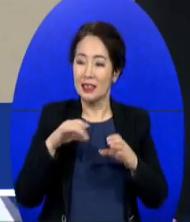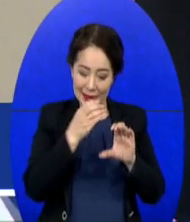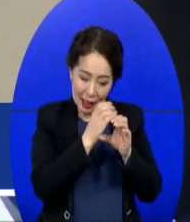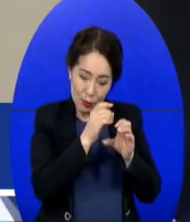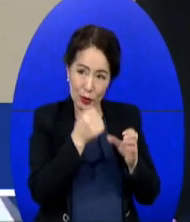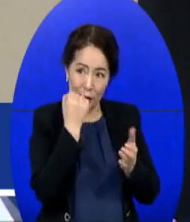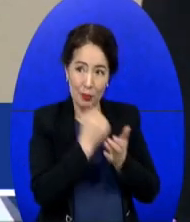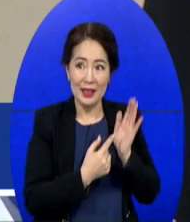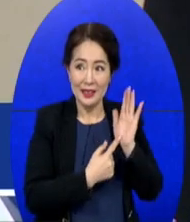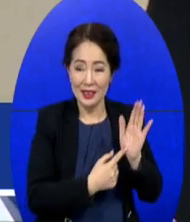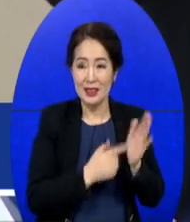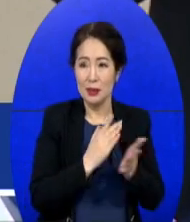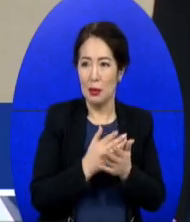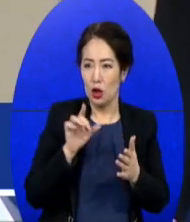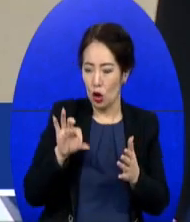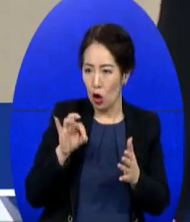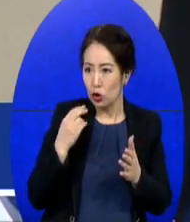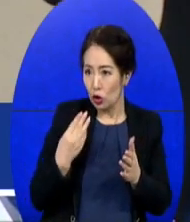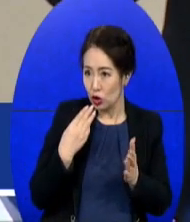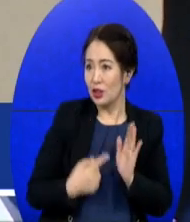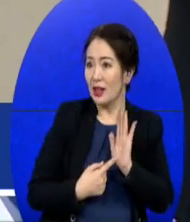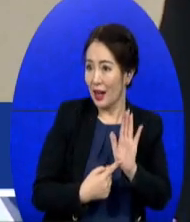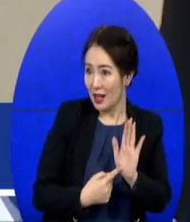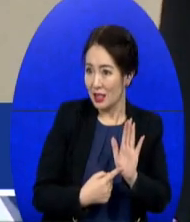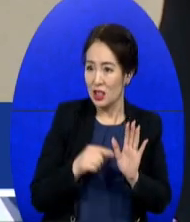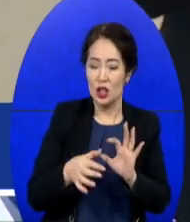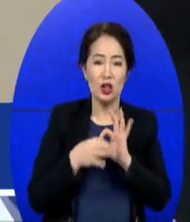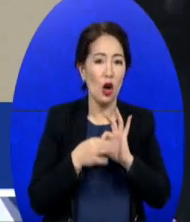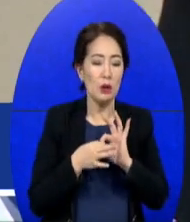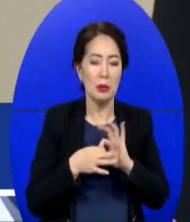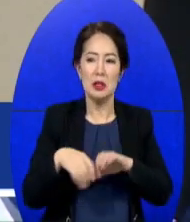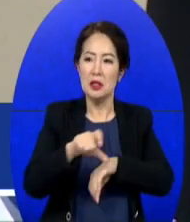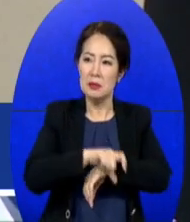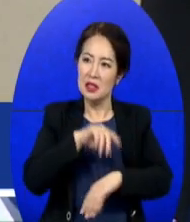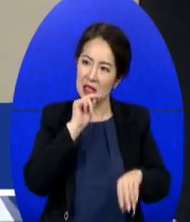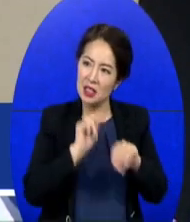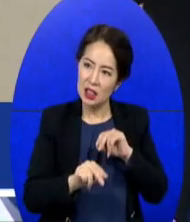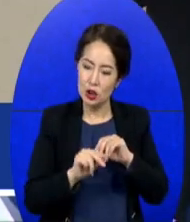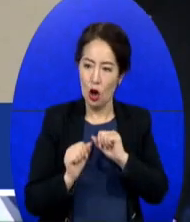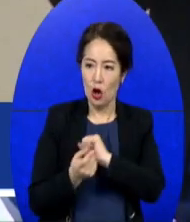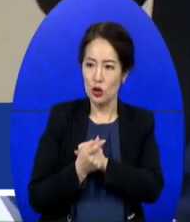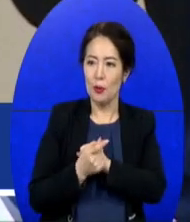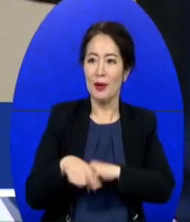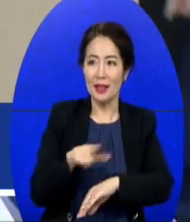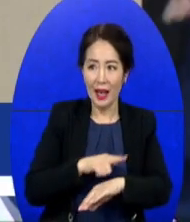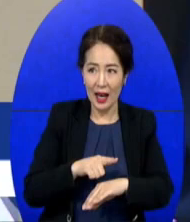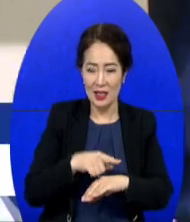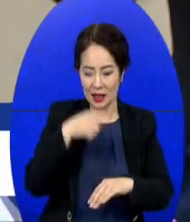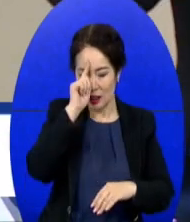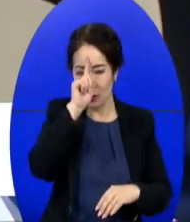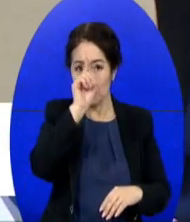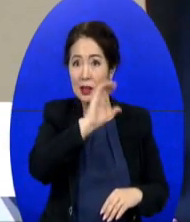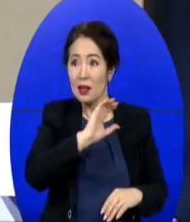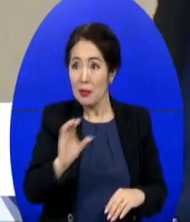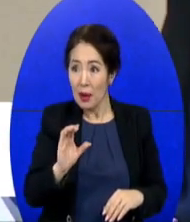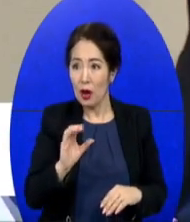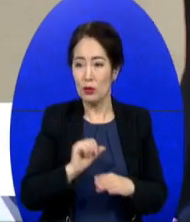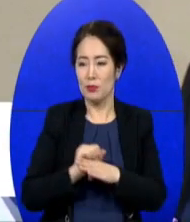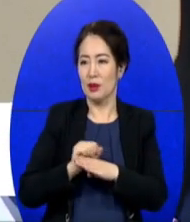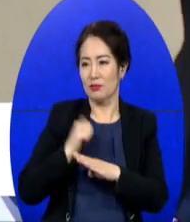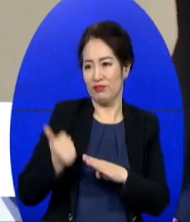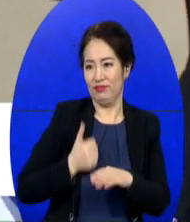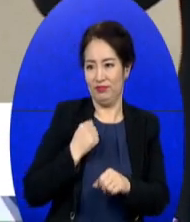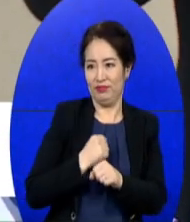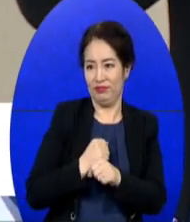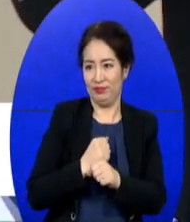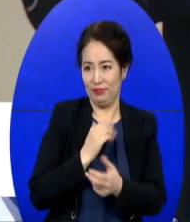бас онцлогдсон. За энэтэй холбоотойгоор мэрэгжлийн хяналт онцгой байдал ерөнхий газар эрүүл мэндийн байгууллагууд бол бэлэн байдал ажилт цэнд